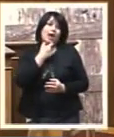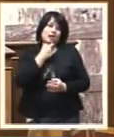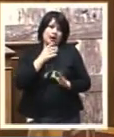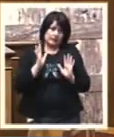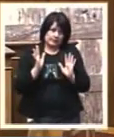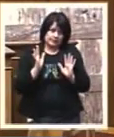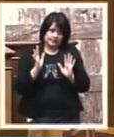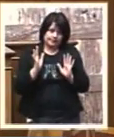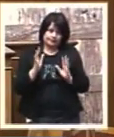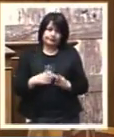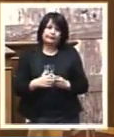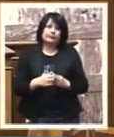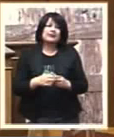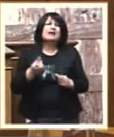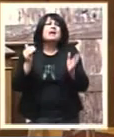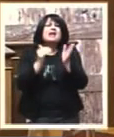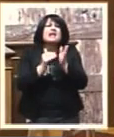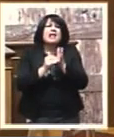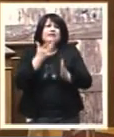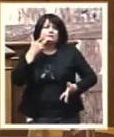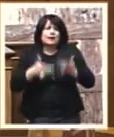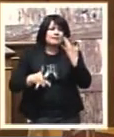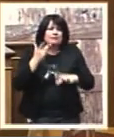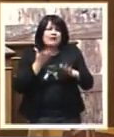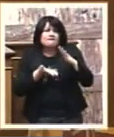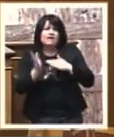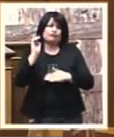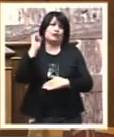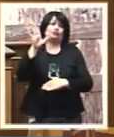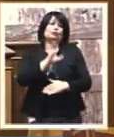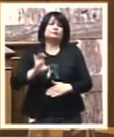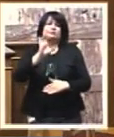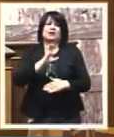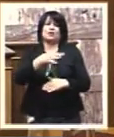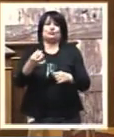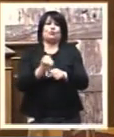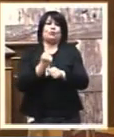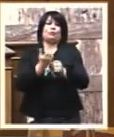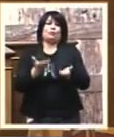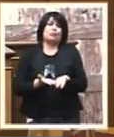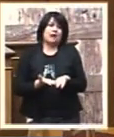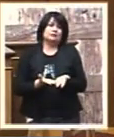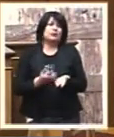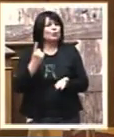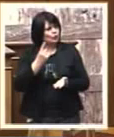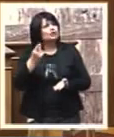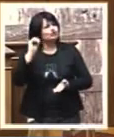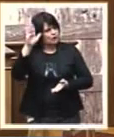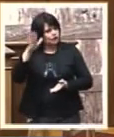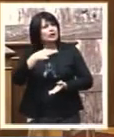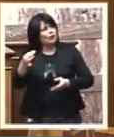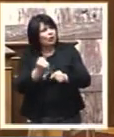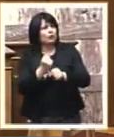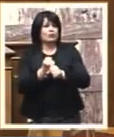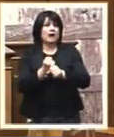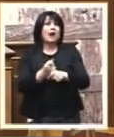χιλιάδες είναι οι νέοι και οι νέες που φεύγουν στο εξωτερικό αναζητώντας δουλειά, όπου μάλιστα συνήθως βρίσκουν,